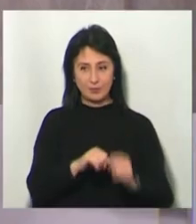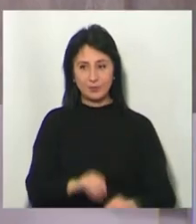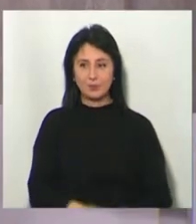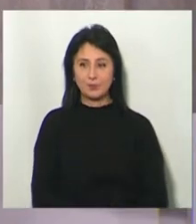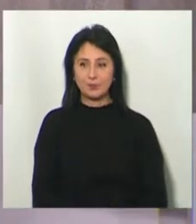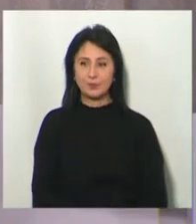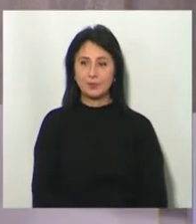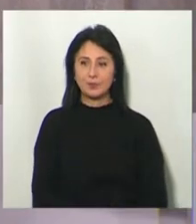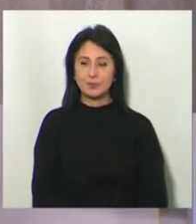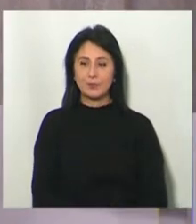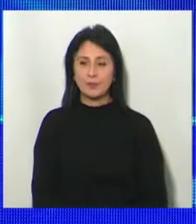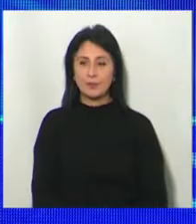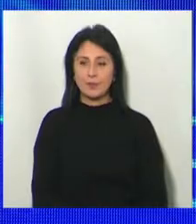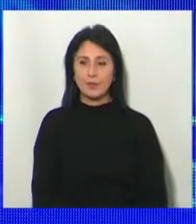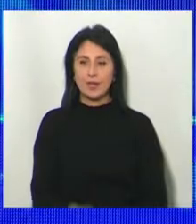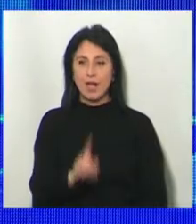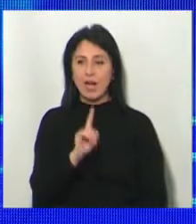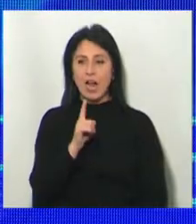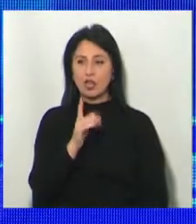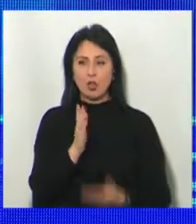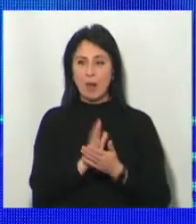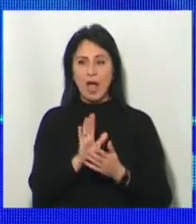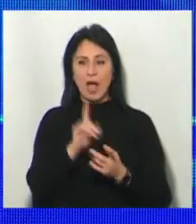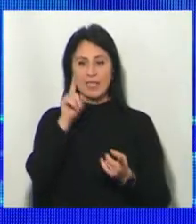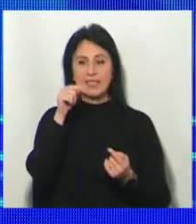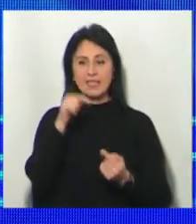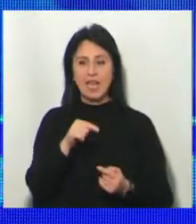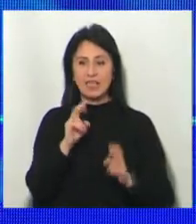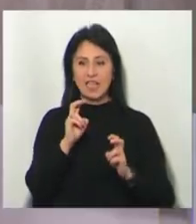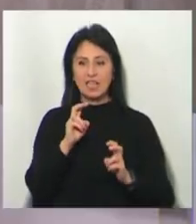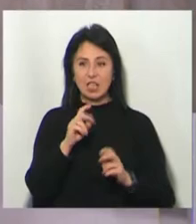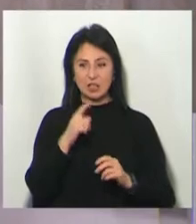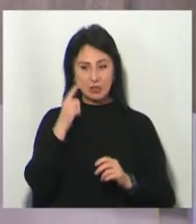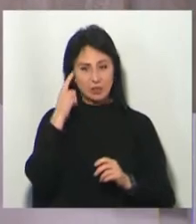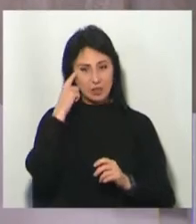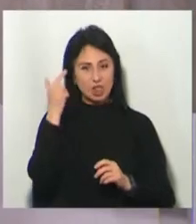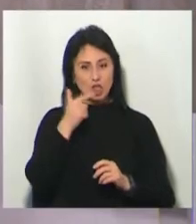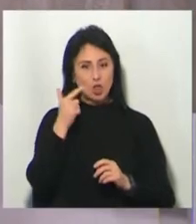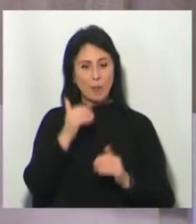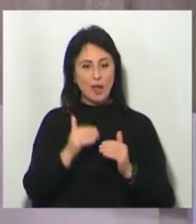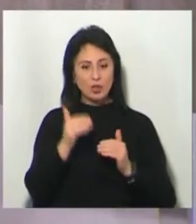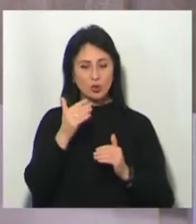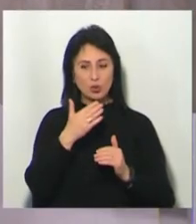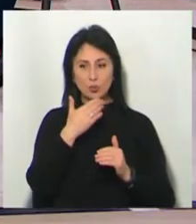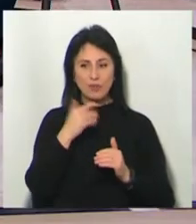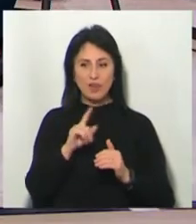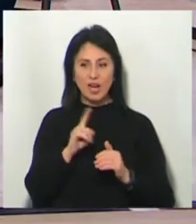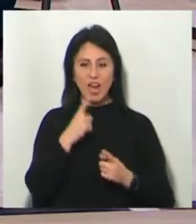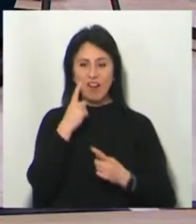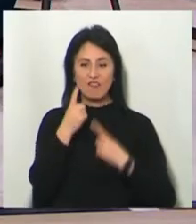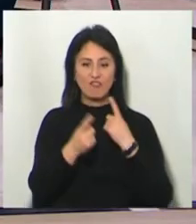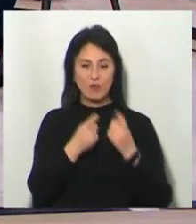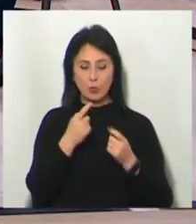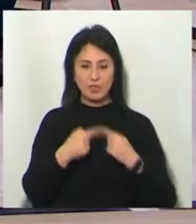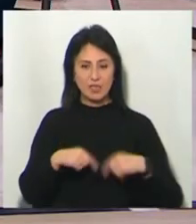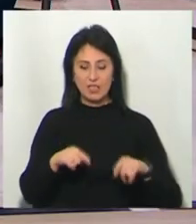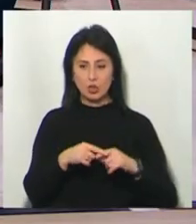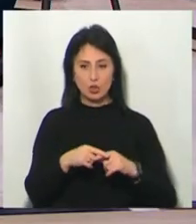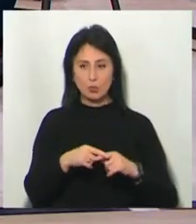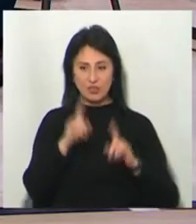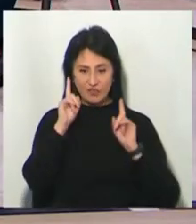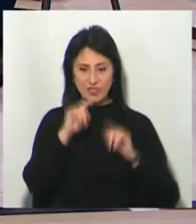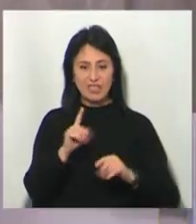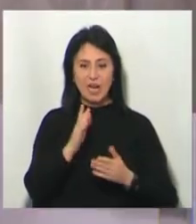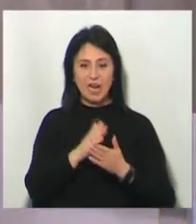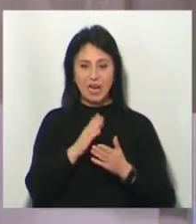lista usom, kitos. Radomar are satana tot snobado, am să zic, tanda ca și rebit, am dat informire bulia, s-a zugat de obisnuit,